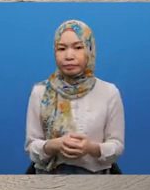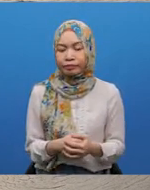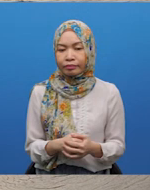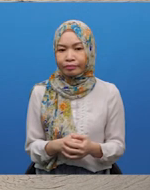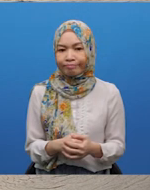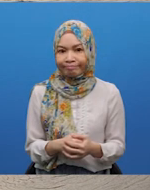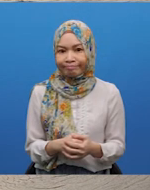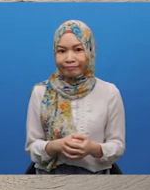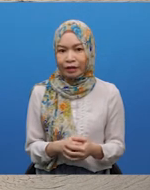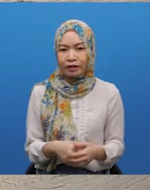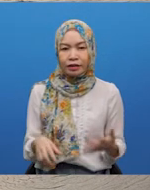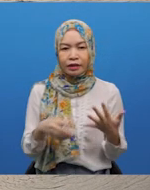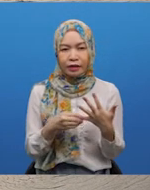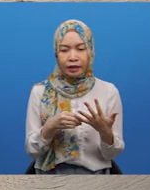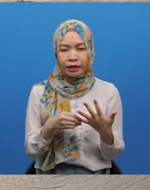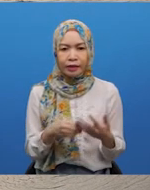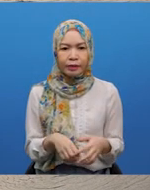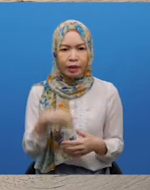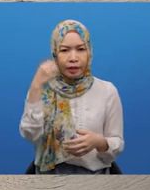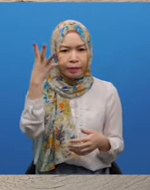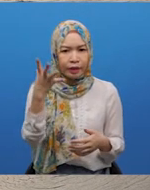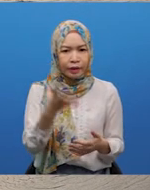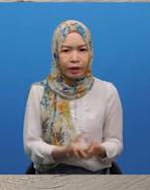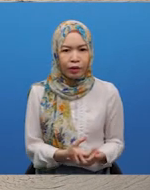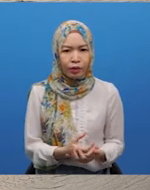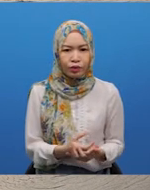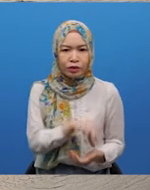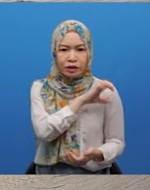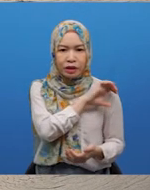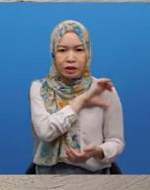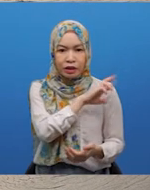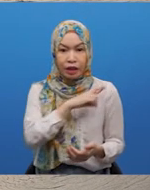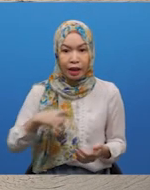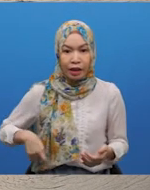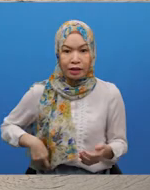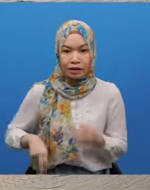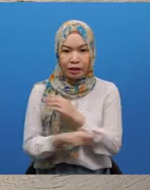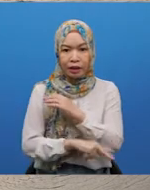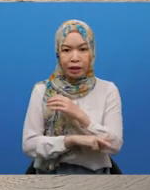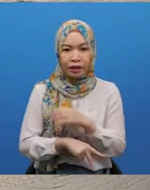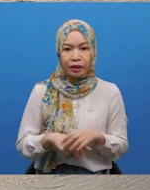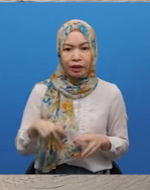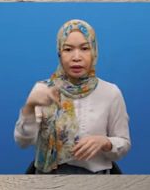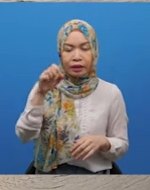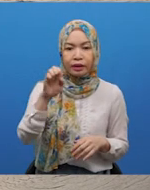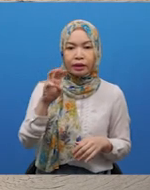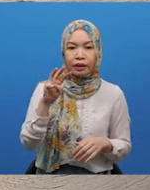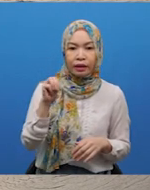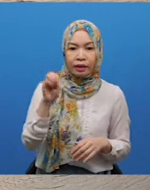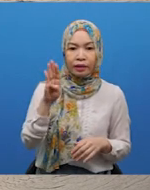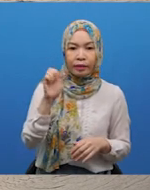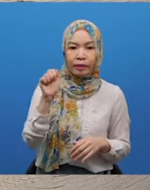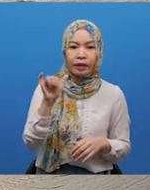senaraikan dua perwatakan Raja Negeri Kembayat seperti yang terdapat dalam syair ini.